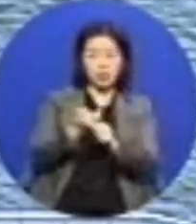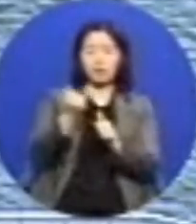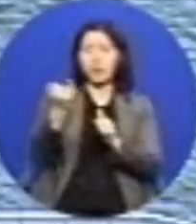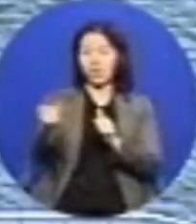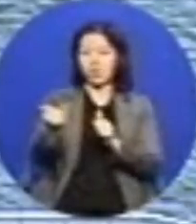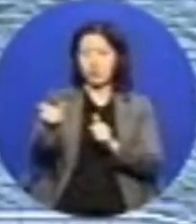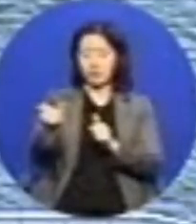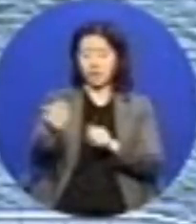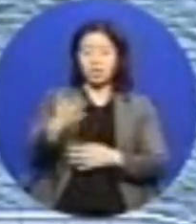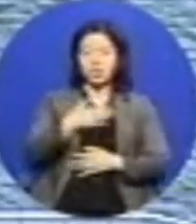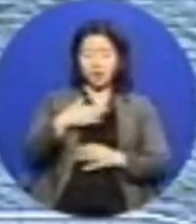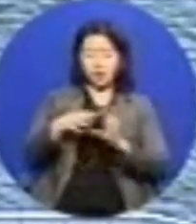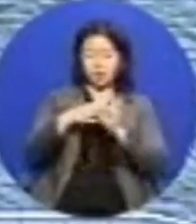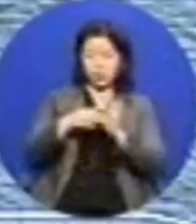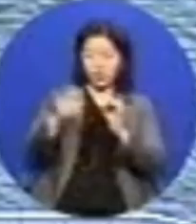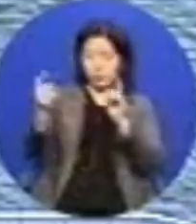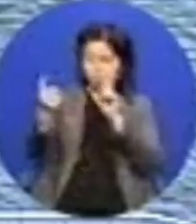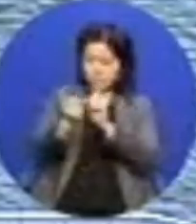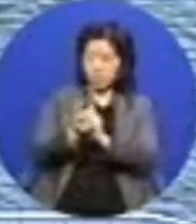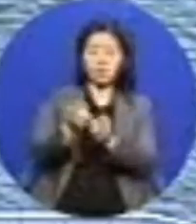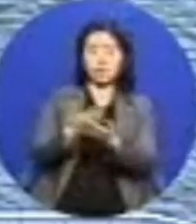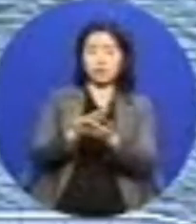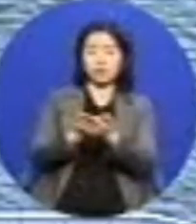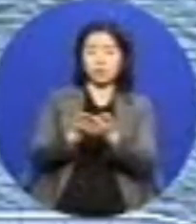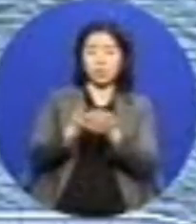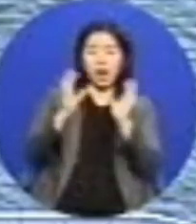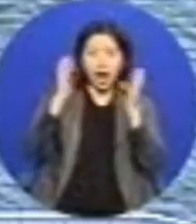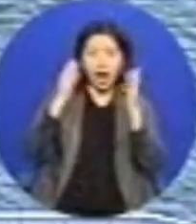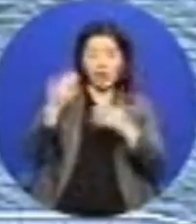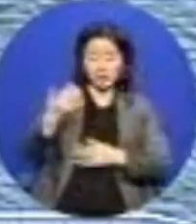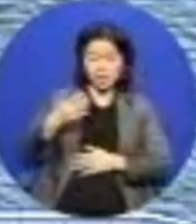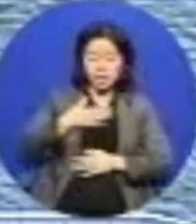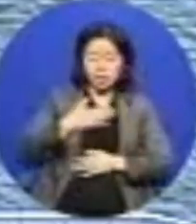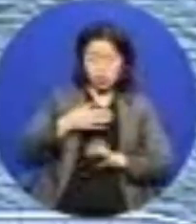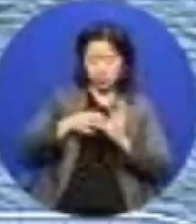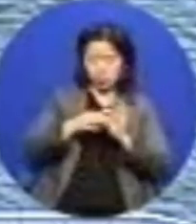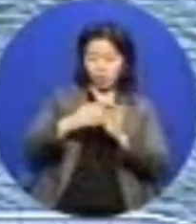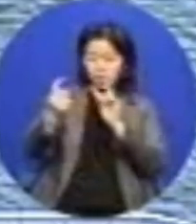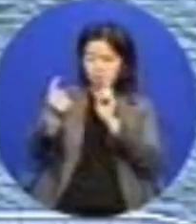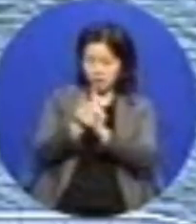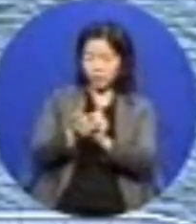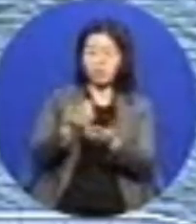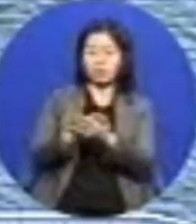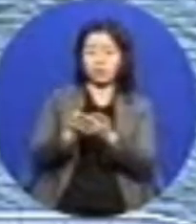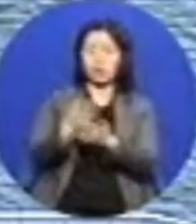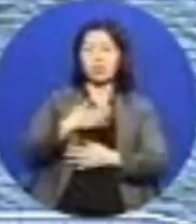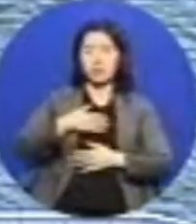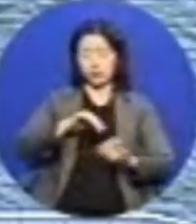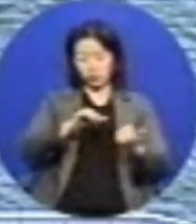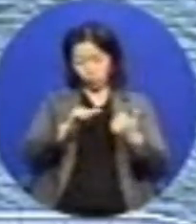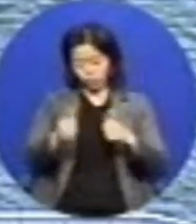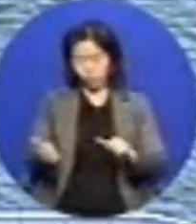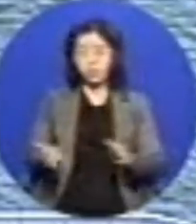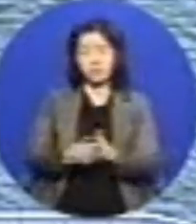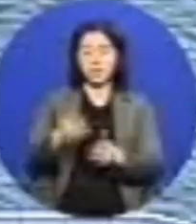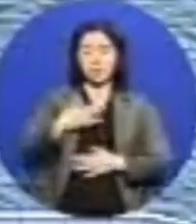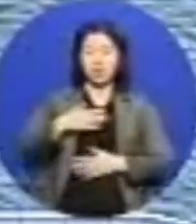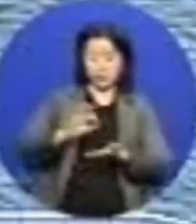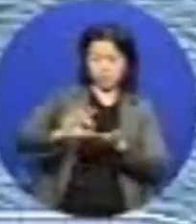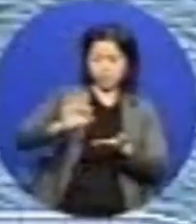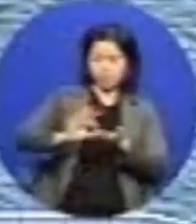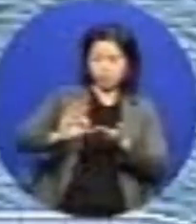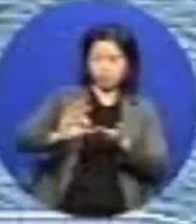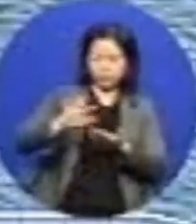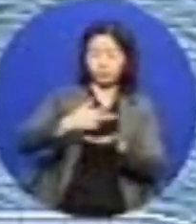통해 만나 죽 아이들 저를 통해서 만나 식 저는 그저 죽었습니다 저를 쓰세요 하고 주님께